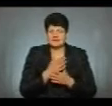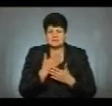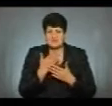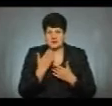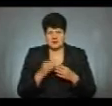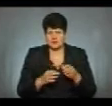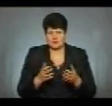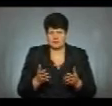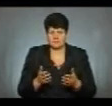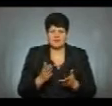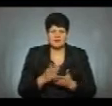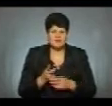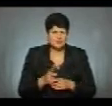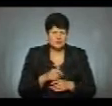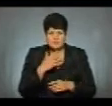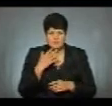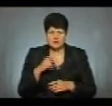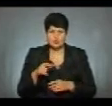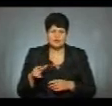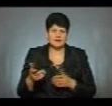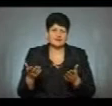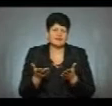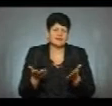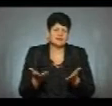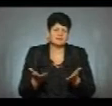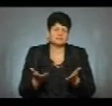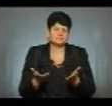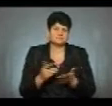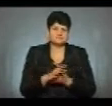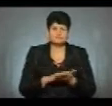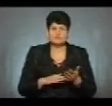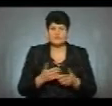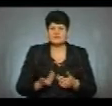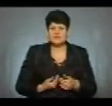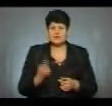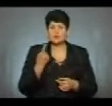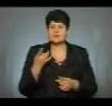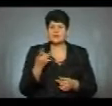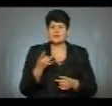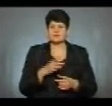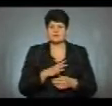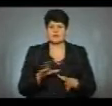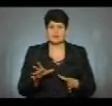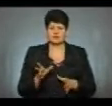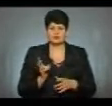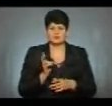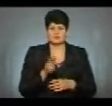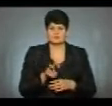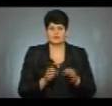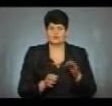стикалися. Тобто є дуже багато людей, які впродовж життя жодного разу не були позивачем